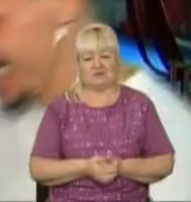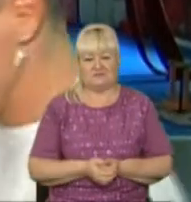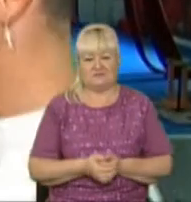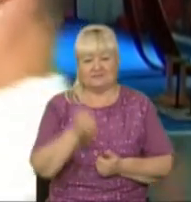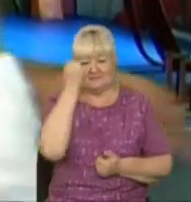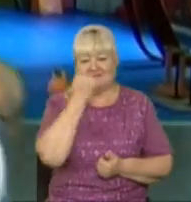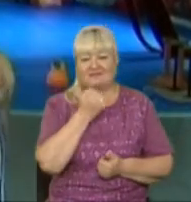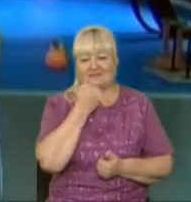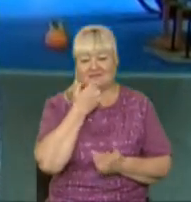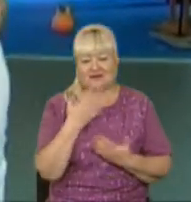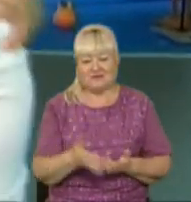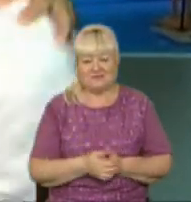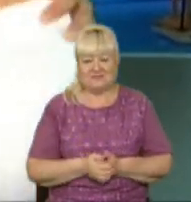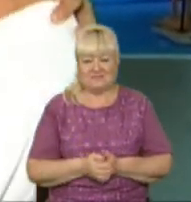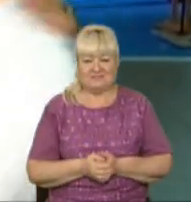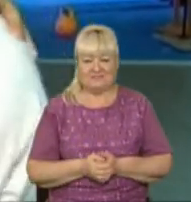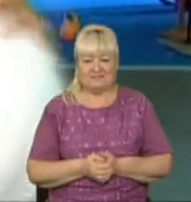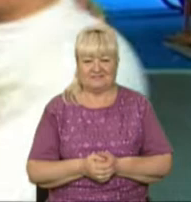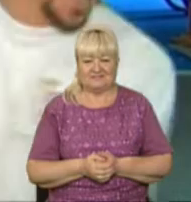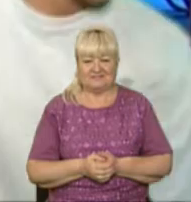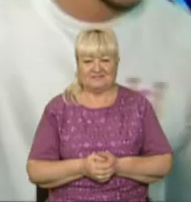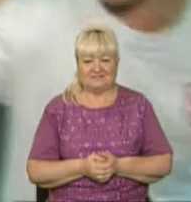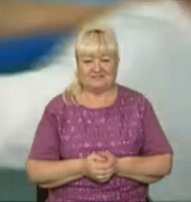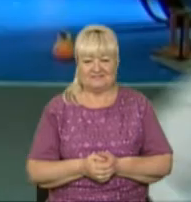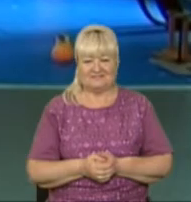Дякую. Найліпше, що може бути. Но!